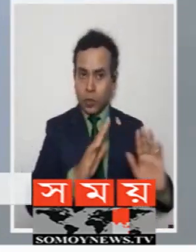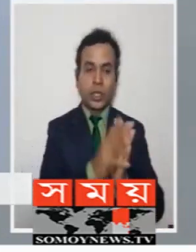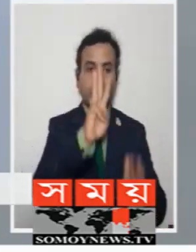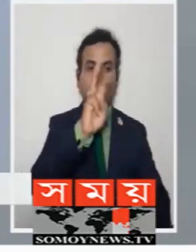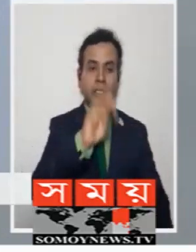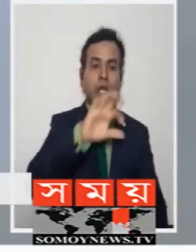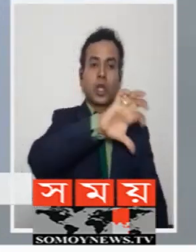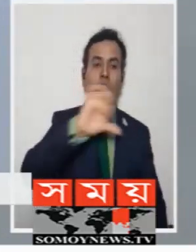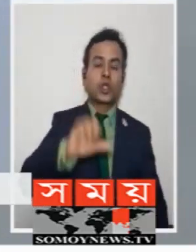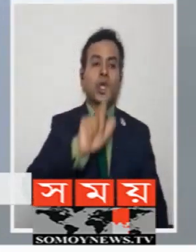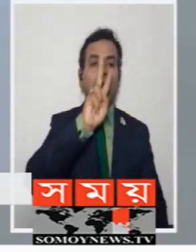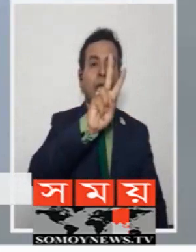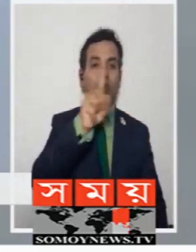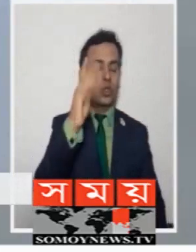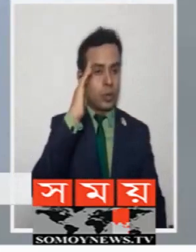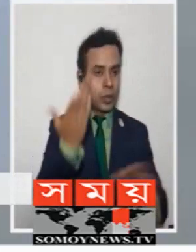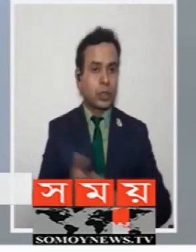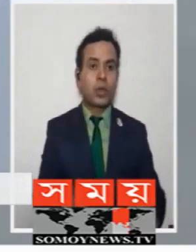তাকালে 24 ঘন্টায় শনাক্ত হয়েছেন